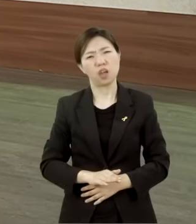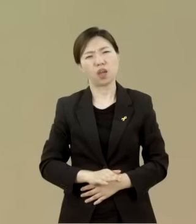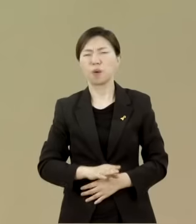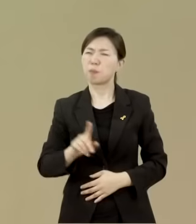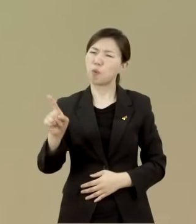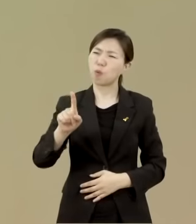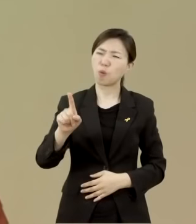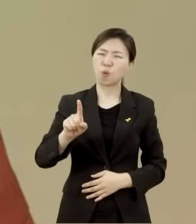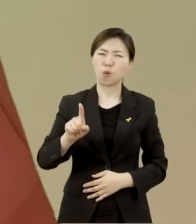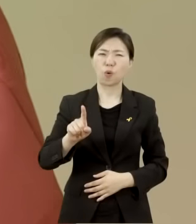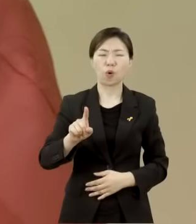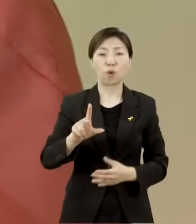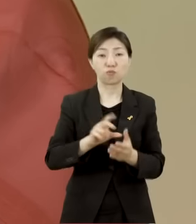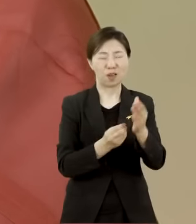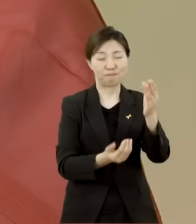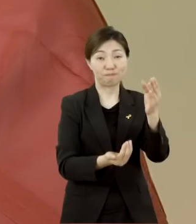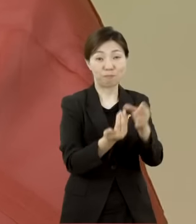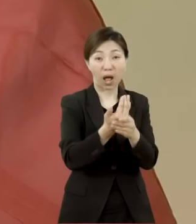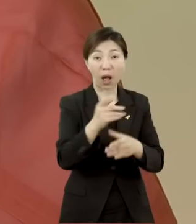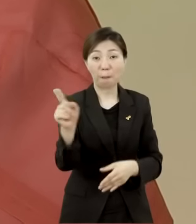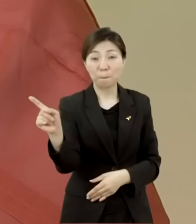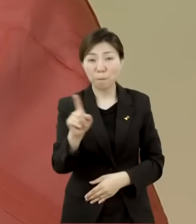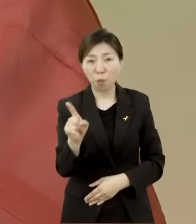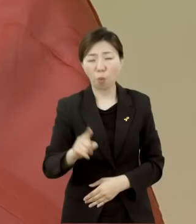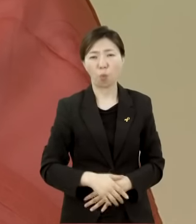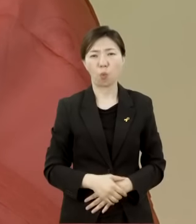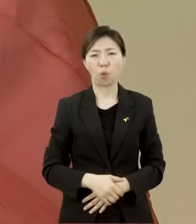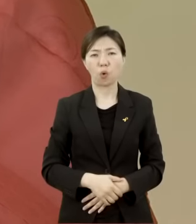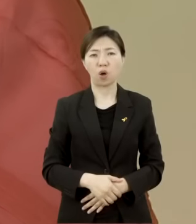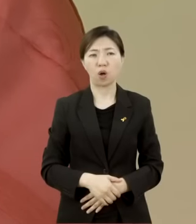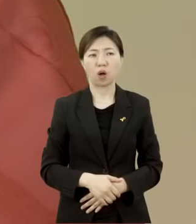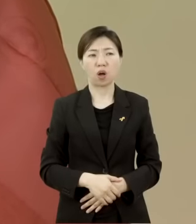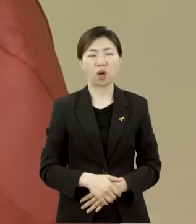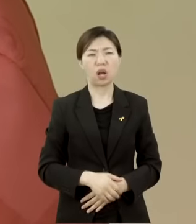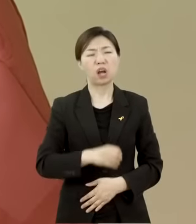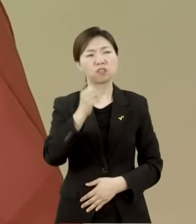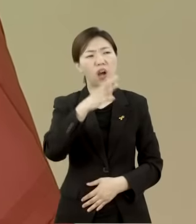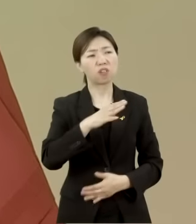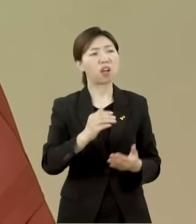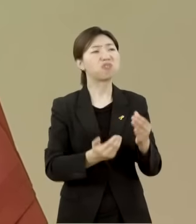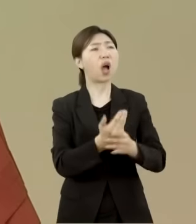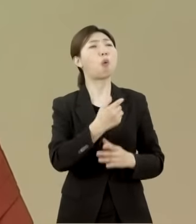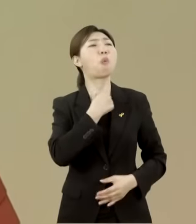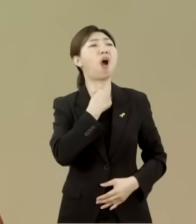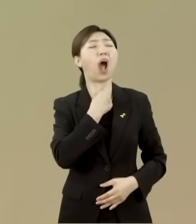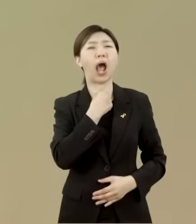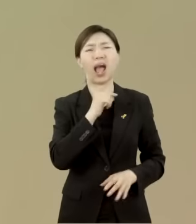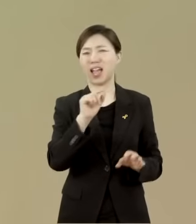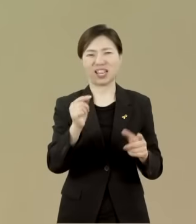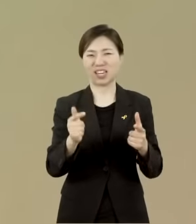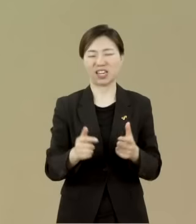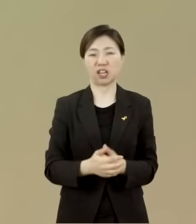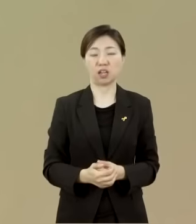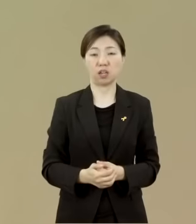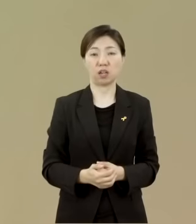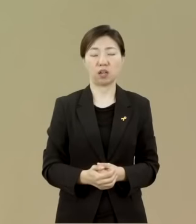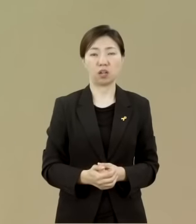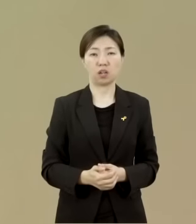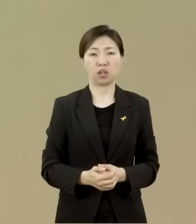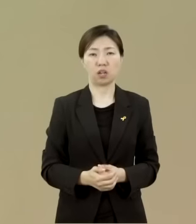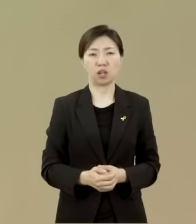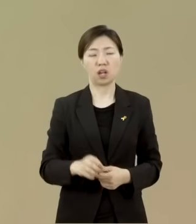있었는데 아유 뭐가 일이 안 풀리려면 여러분 모든 사고가 그래요 사고 나고 싶어서